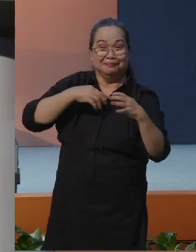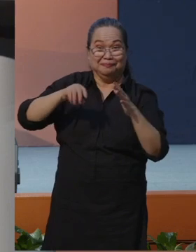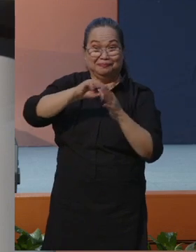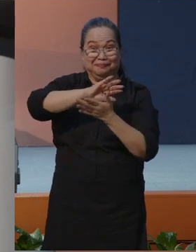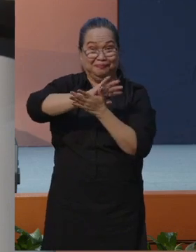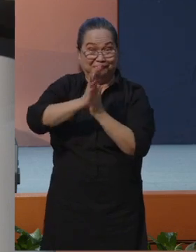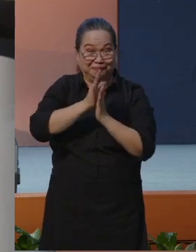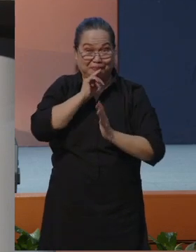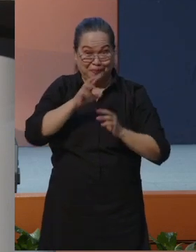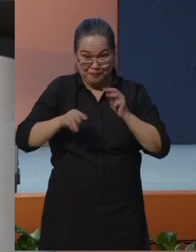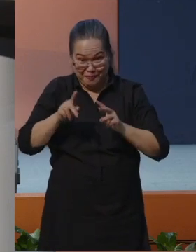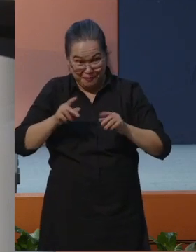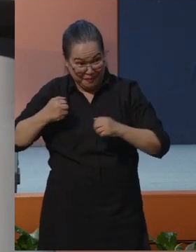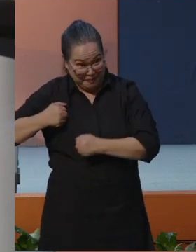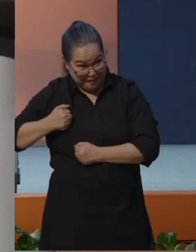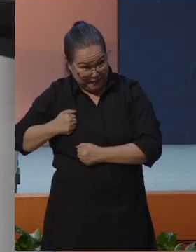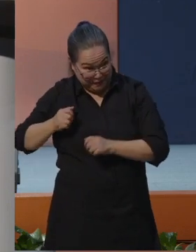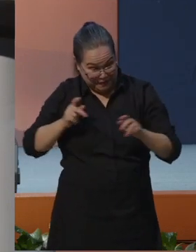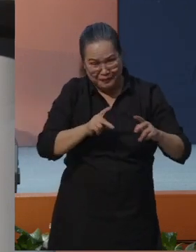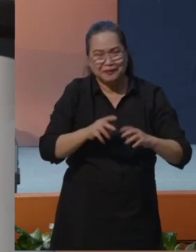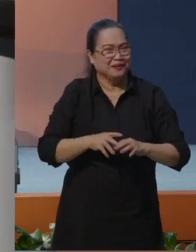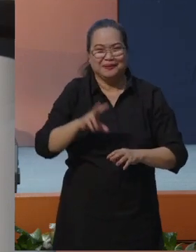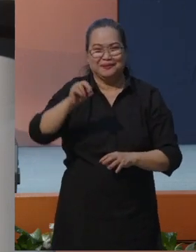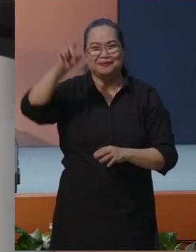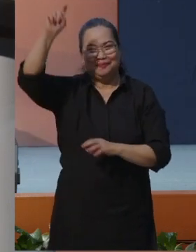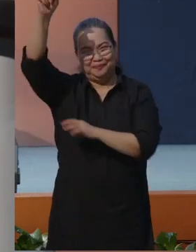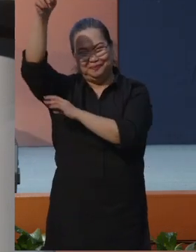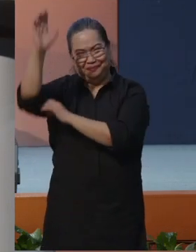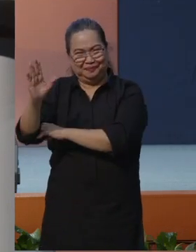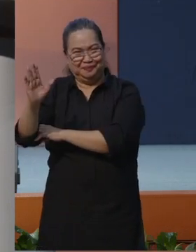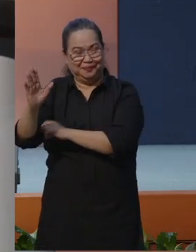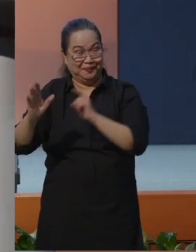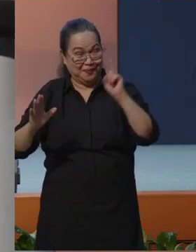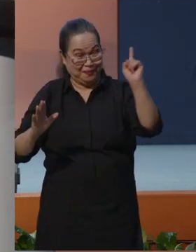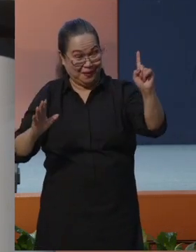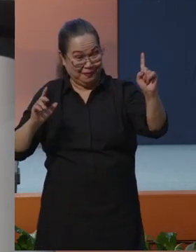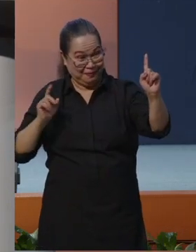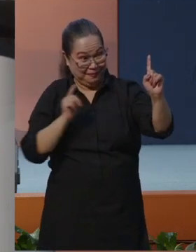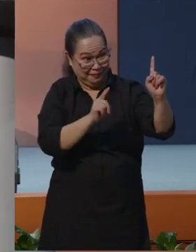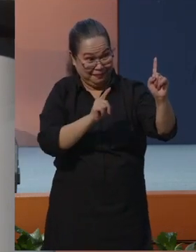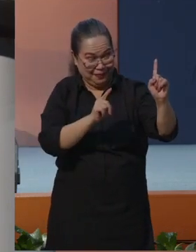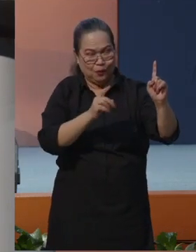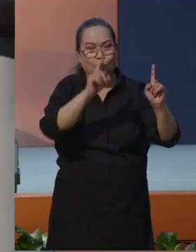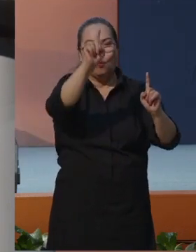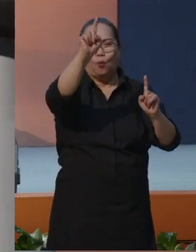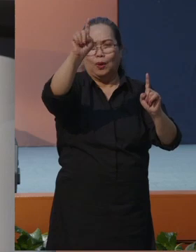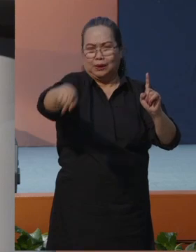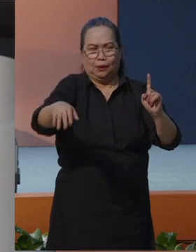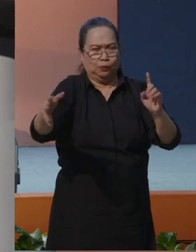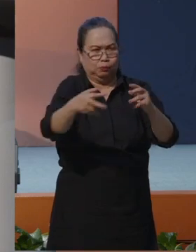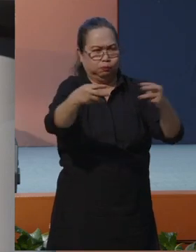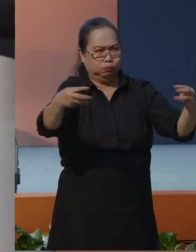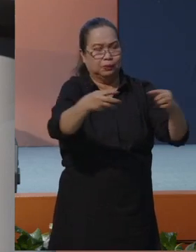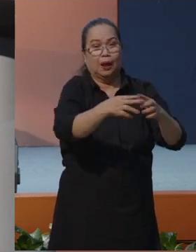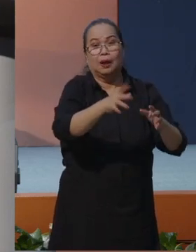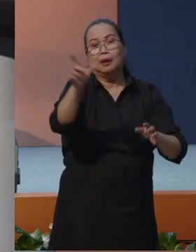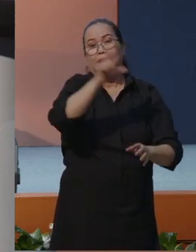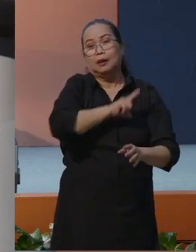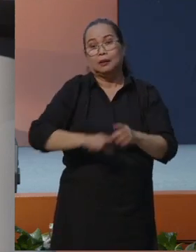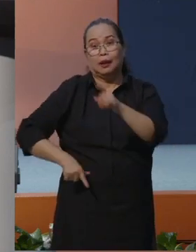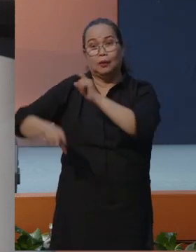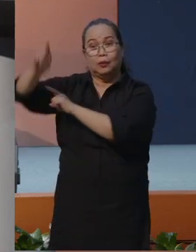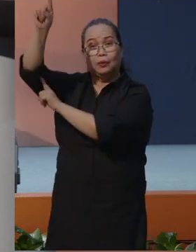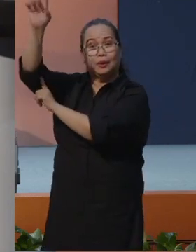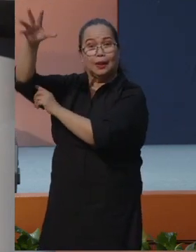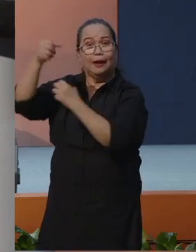23 verse 10, inulit niya muli, one man of you puts to flight 1,000, since it is the Lord your God